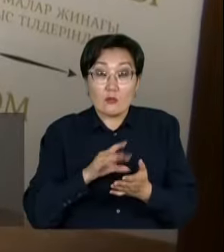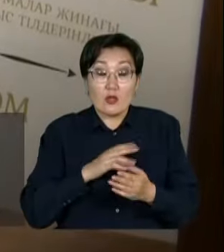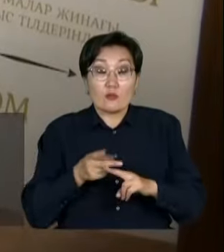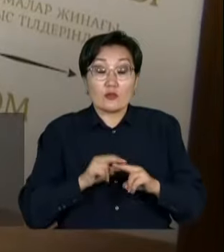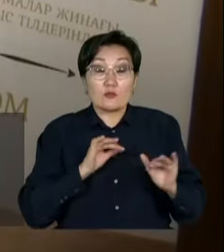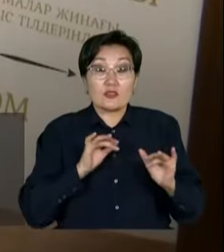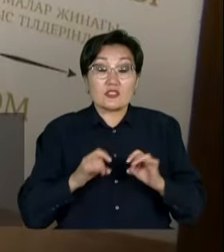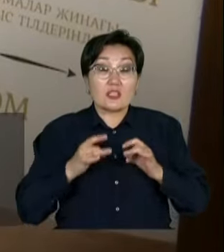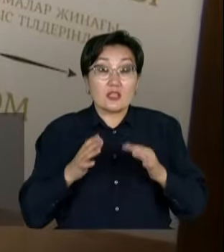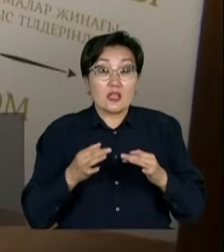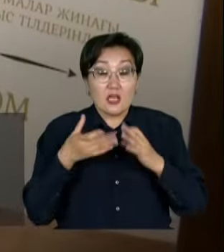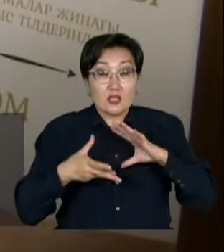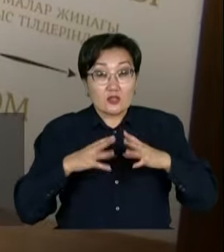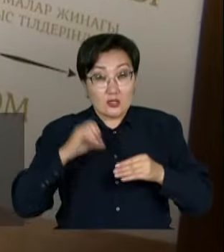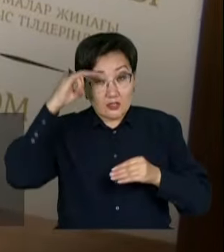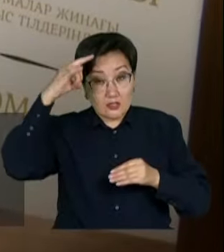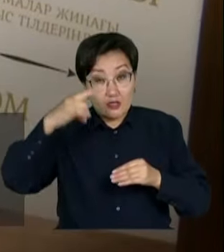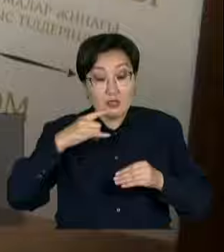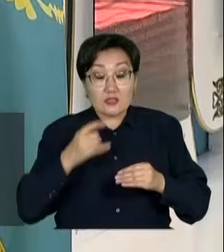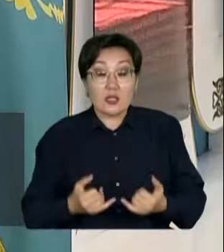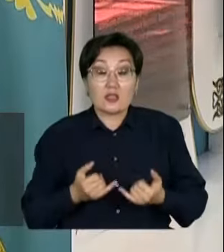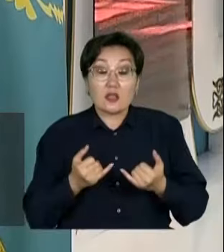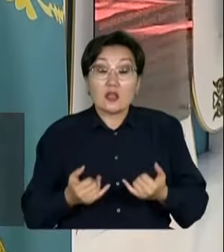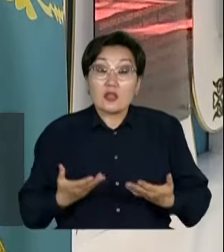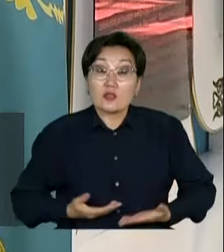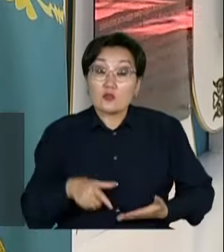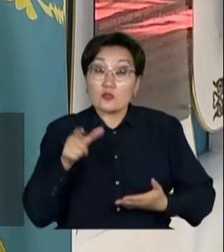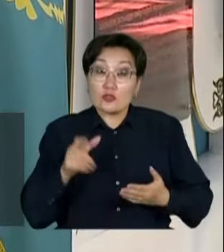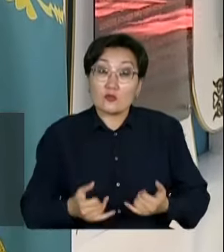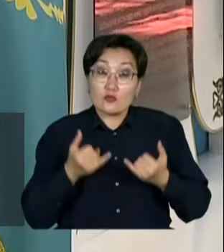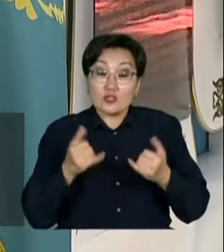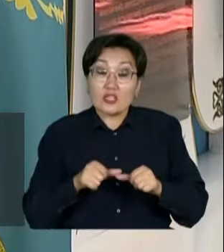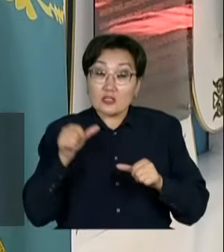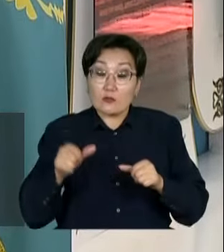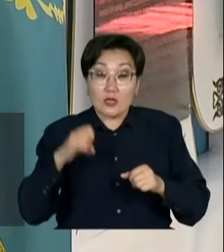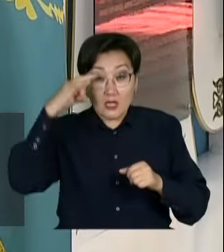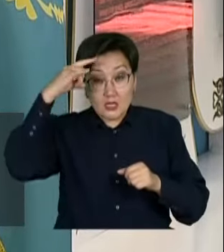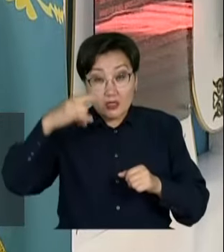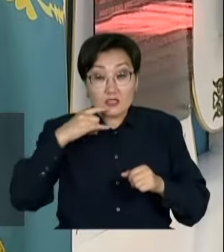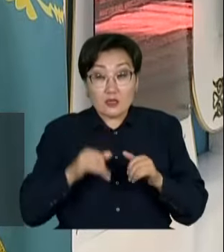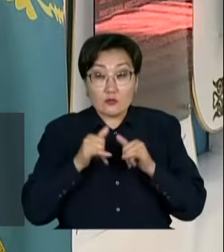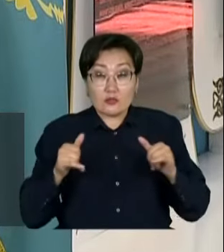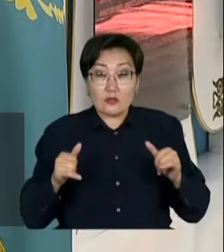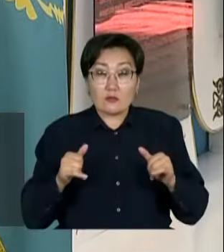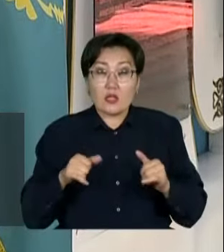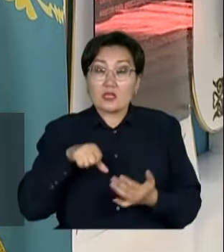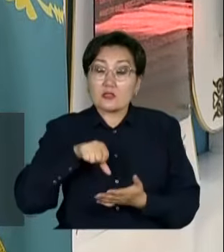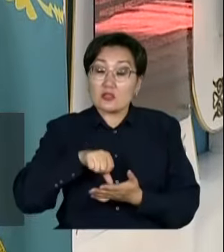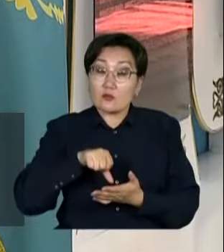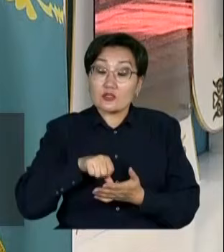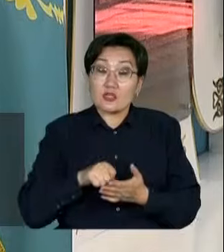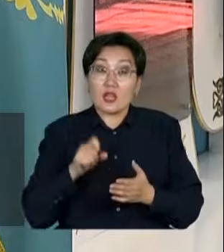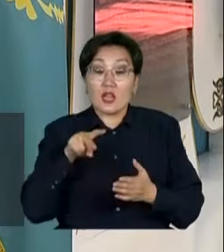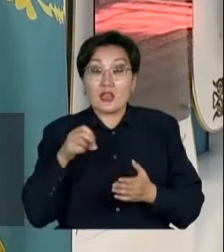мереке жалпы кез келген қазақстандық үшін ерекше деп санаймын. Бұл біздің қазақ тілін дамытуға өзінің үлесін қосқан осы